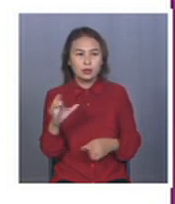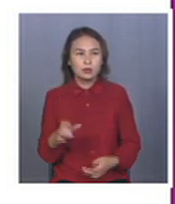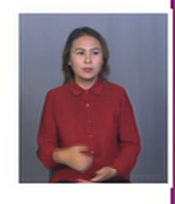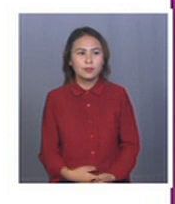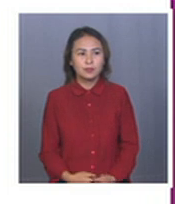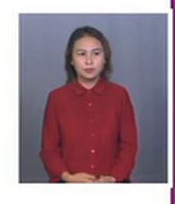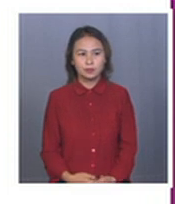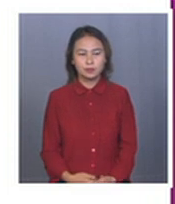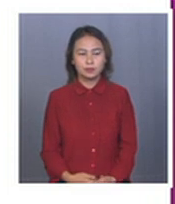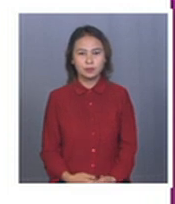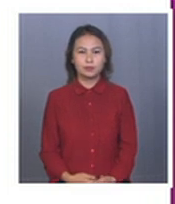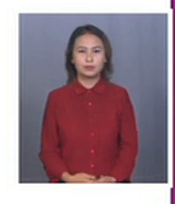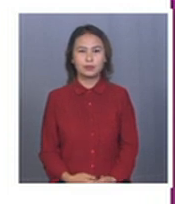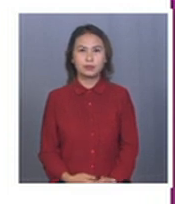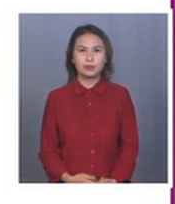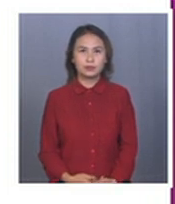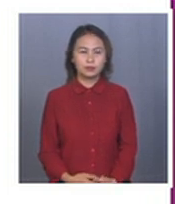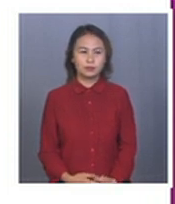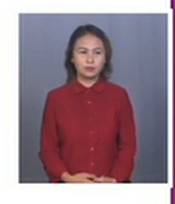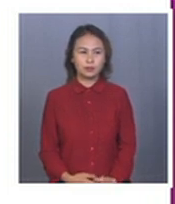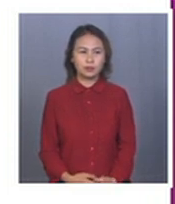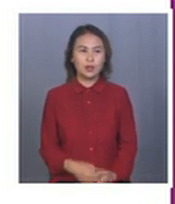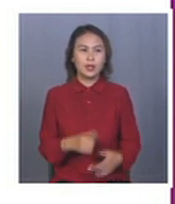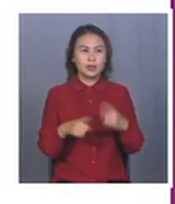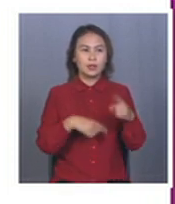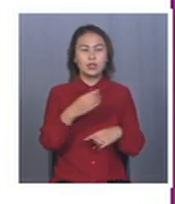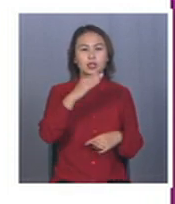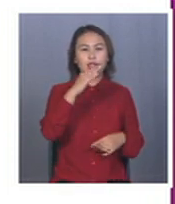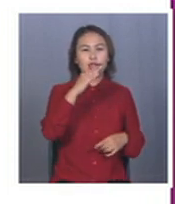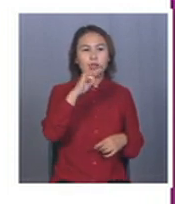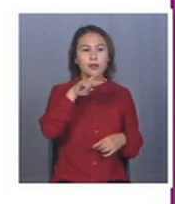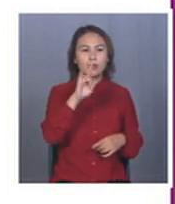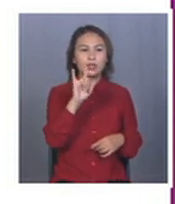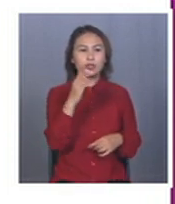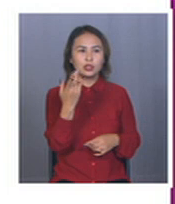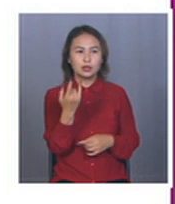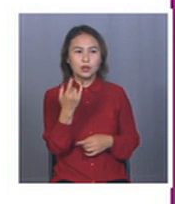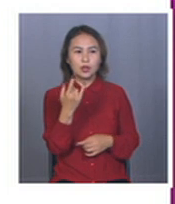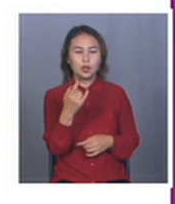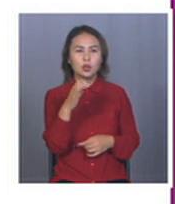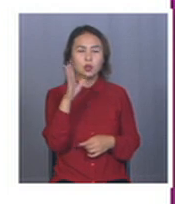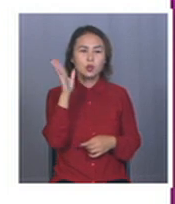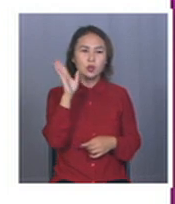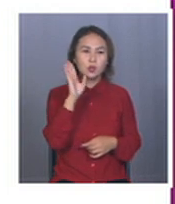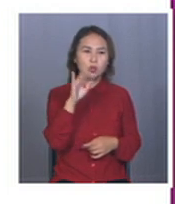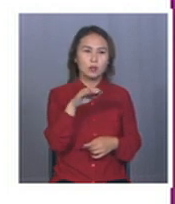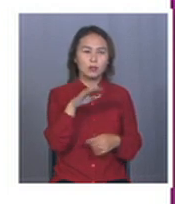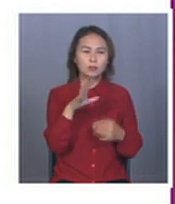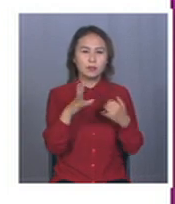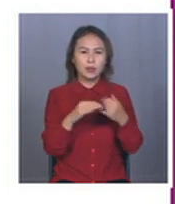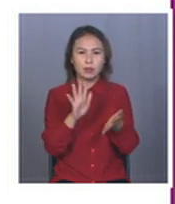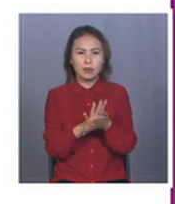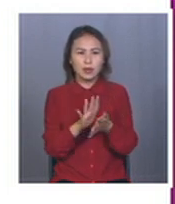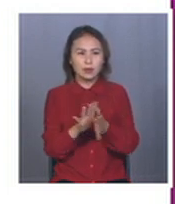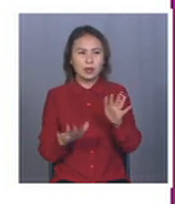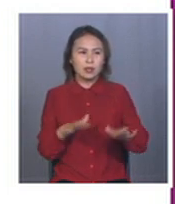ителгі мынау тұр, е, балалар? Көріп тұрмыз. Келесі жылқышы. Сулы, батпақты жерде өмір